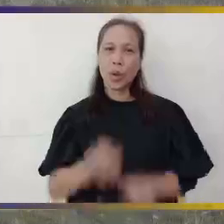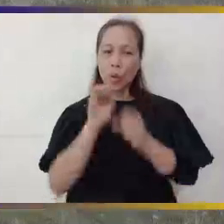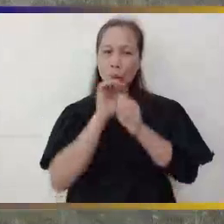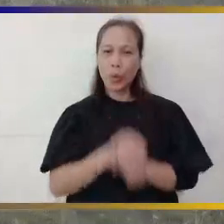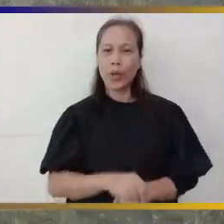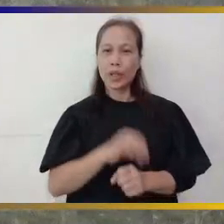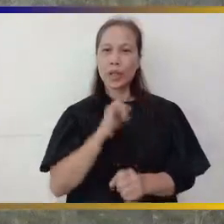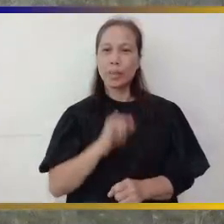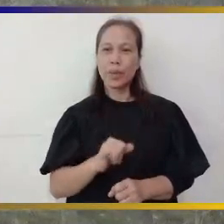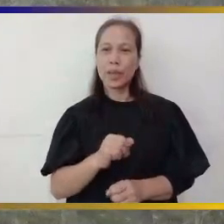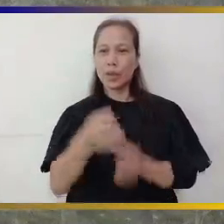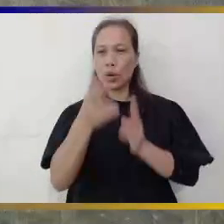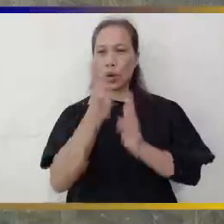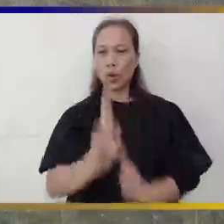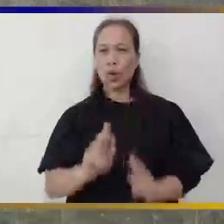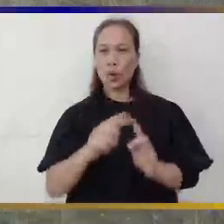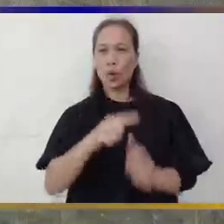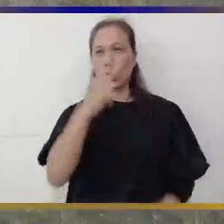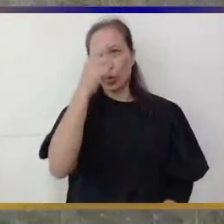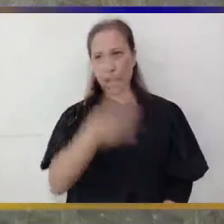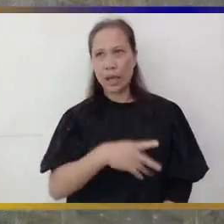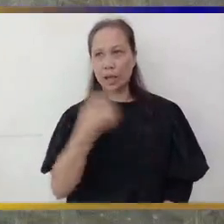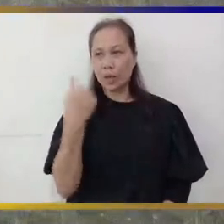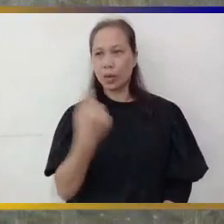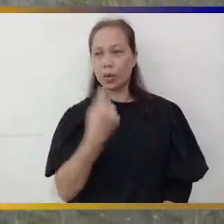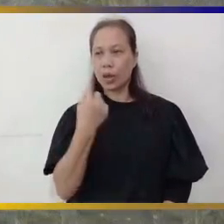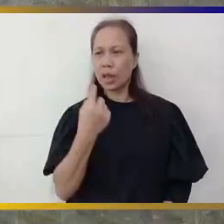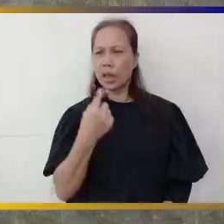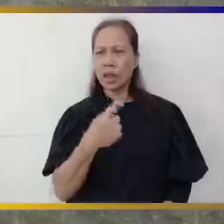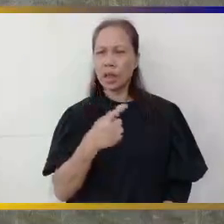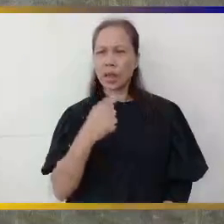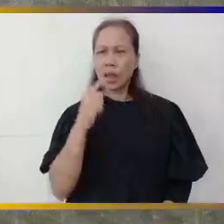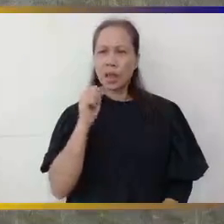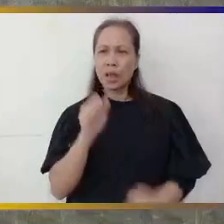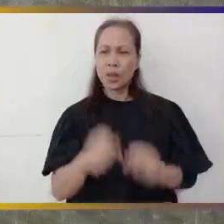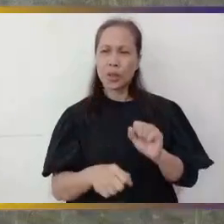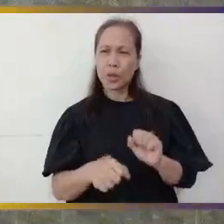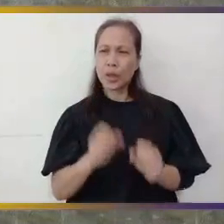Wal ngon nagkaroon tayo ng problema do